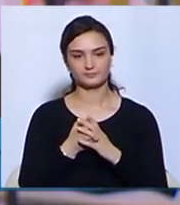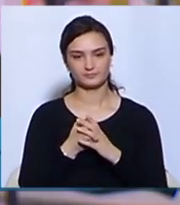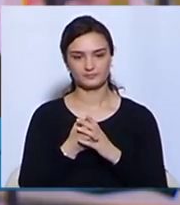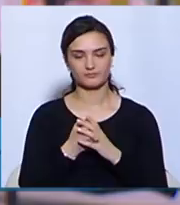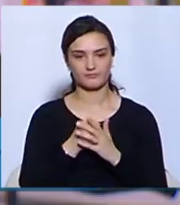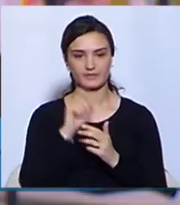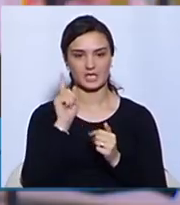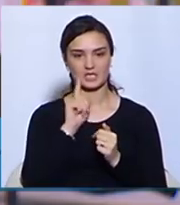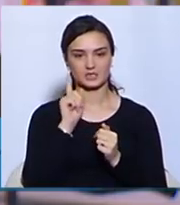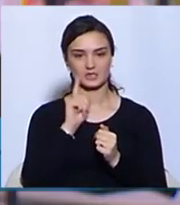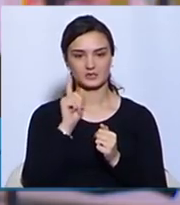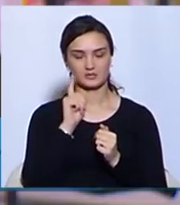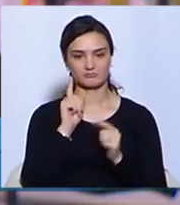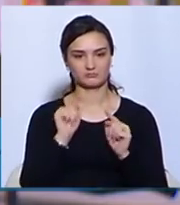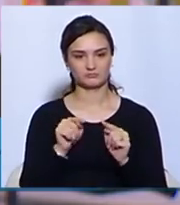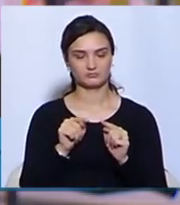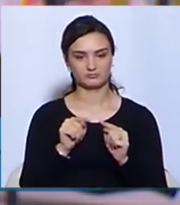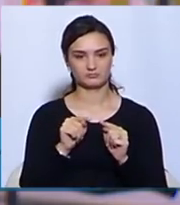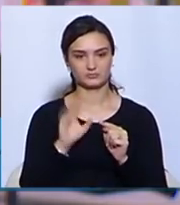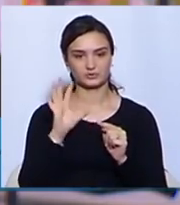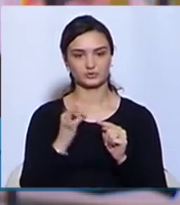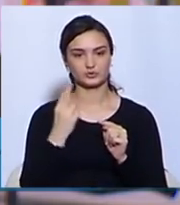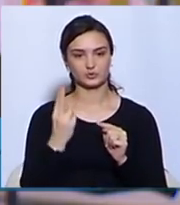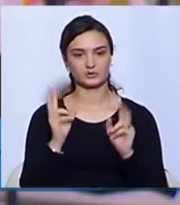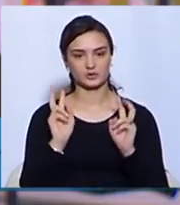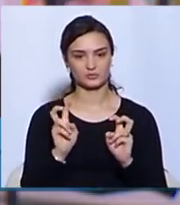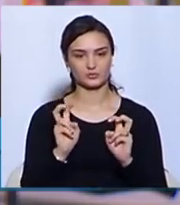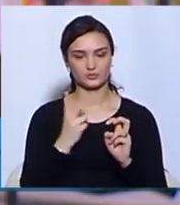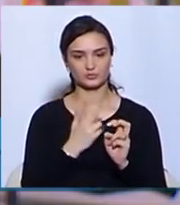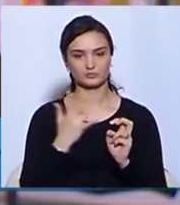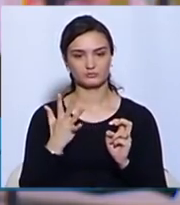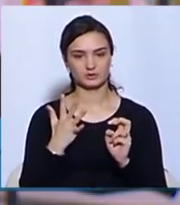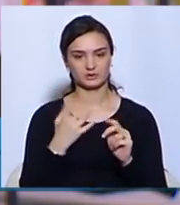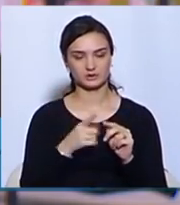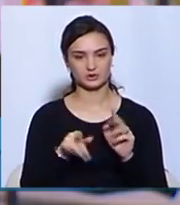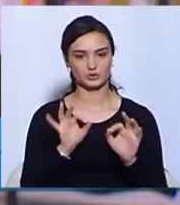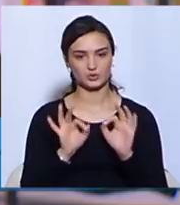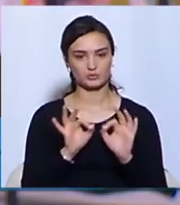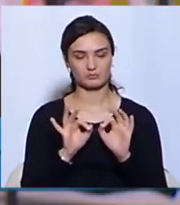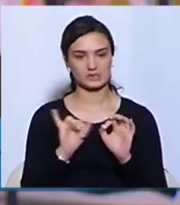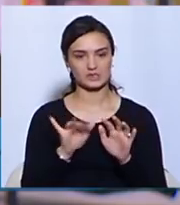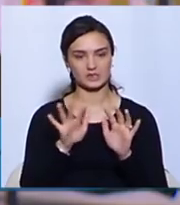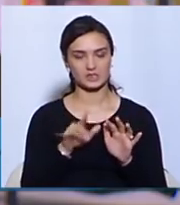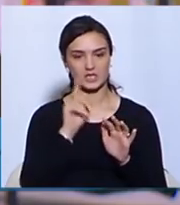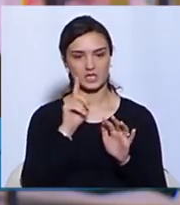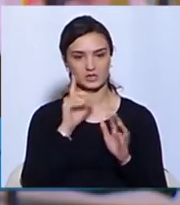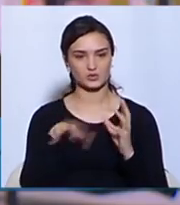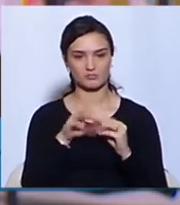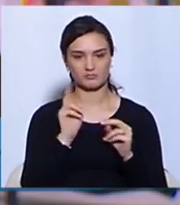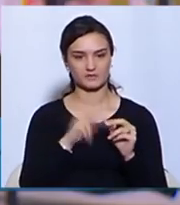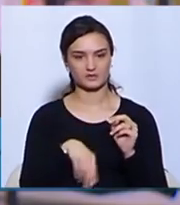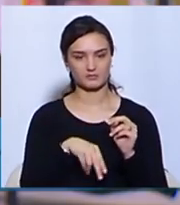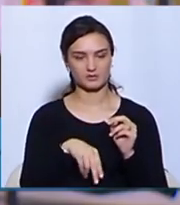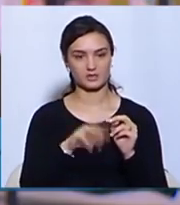მეტნაკლებად ახალგაზრდა ასაკი აღიქმება. სოციალურად ხოთაშორის 35 ისეთი ნორმაა, სადაც ახალგაზრდობა